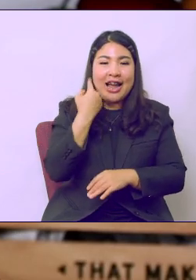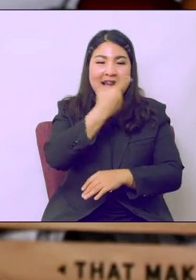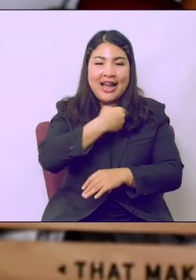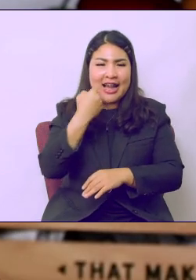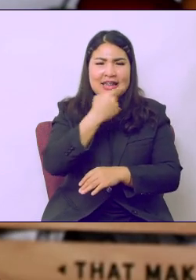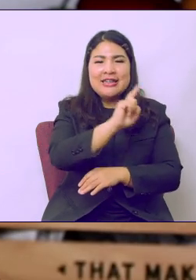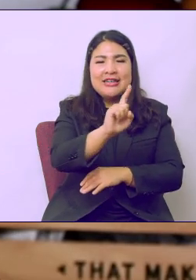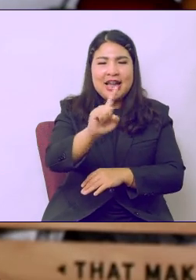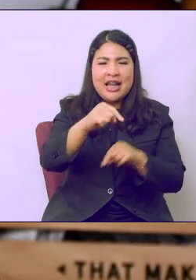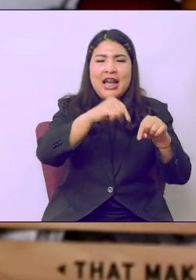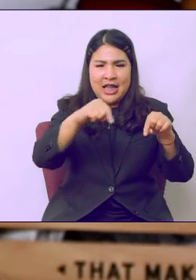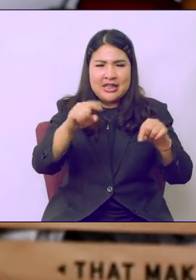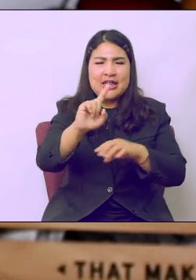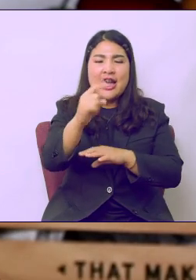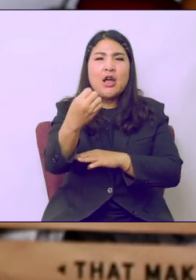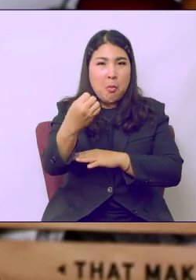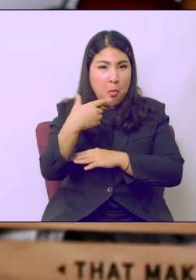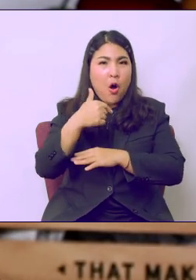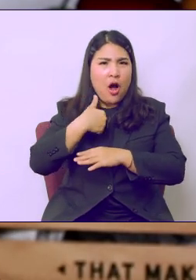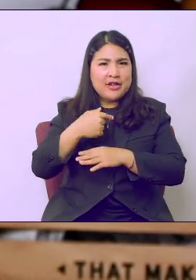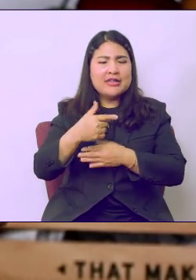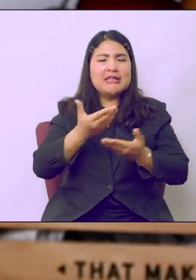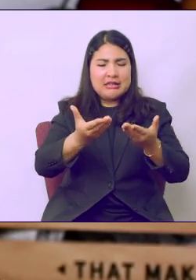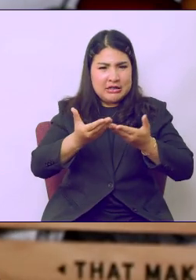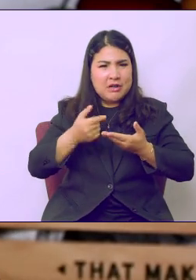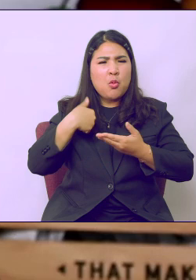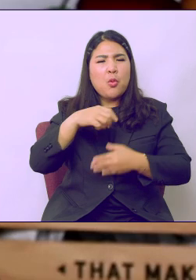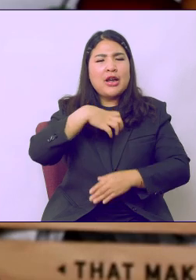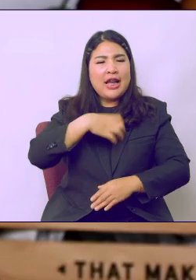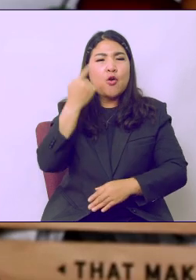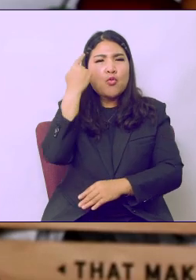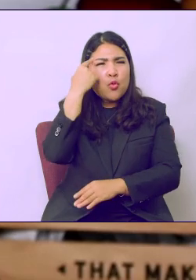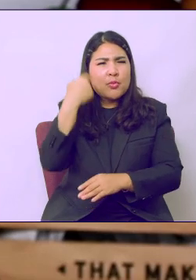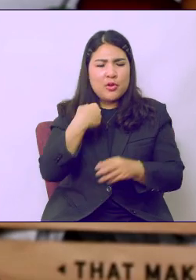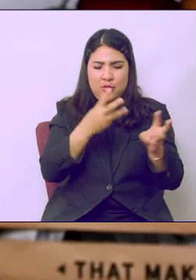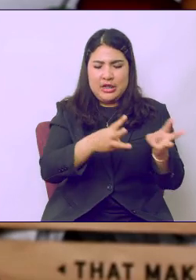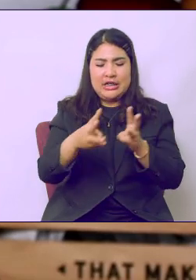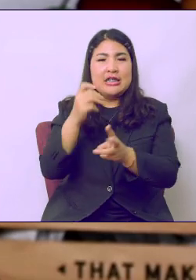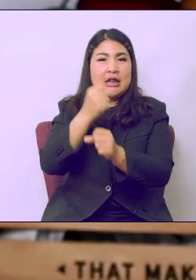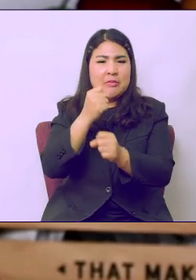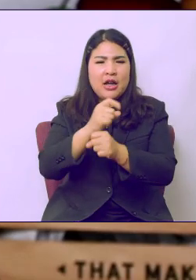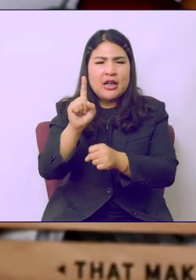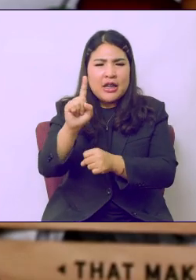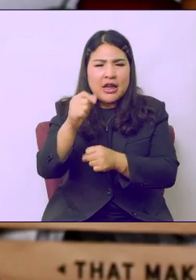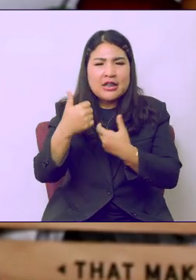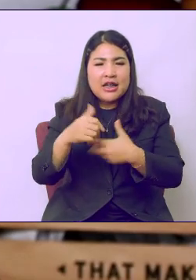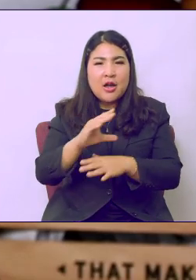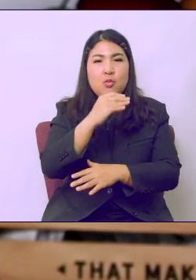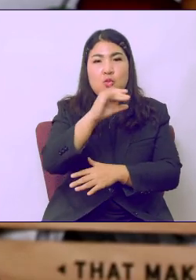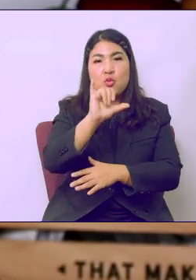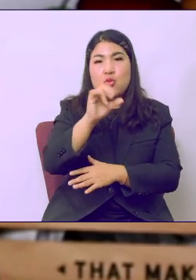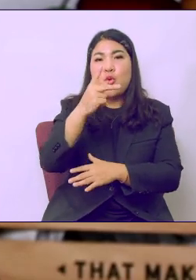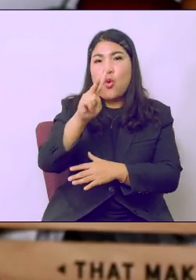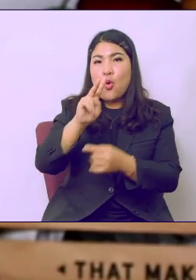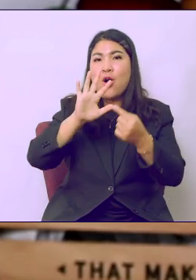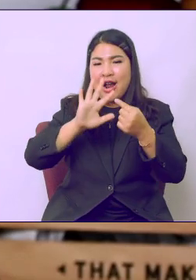อยากเชิญไปร่วมงานนี่อยากให้ผมเข้าไปศึกษานี่ยินดีเลยนะครับเพราะว่าเพราะว่าอยากรู้เหมือนกันว่าเอ๊ะเราจะทำยังไงในการใช้โยคะกับน้องๆเ้าได้อ่ะครับ